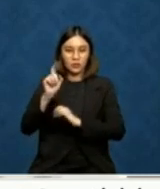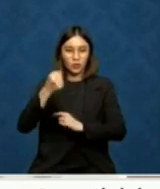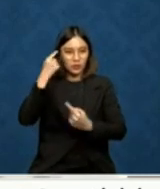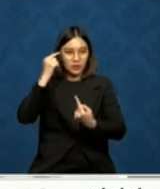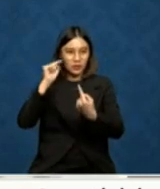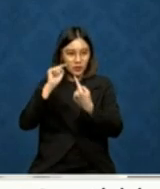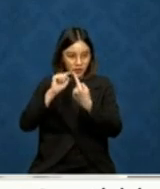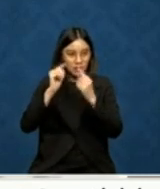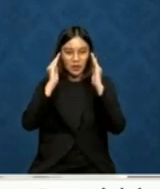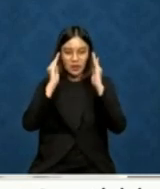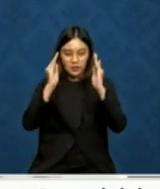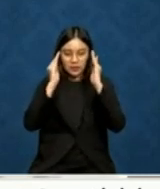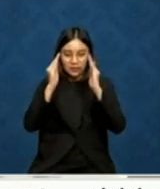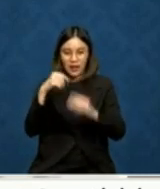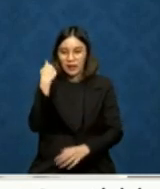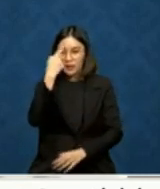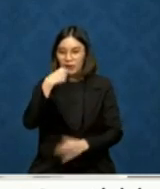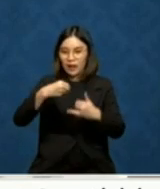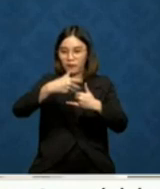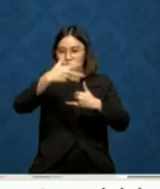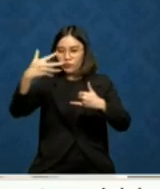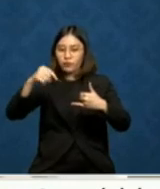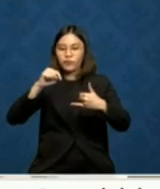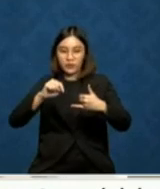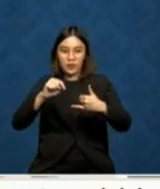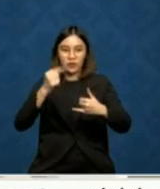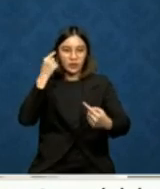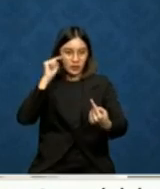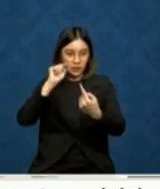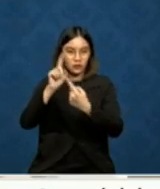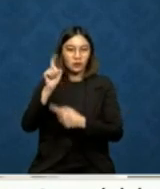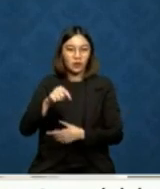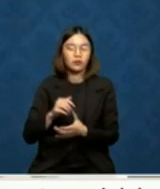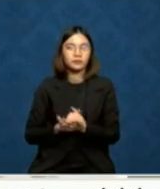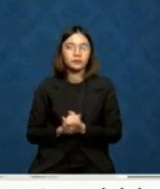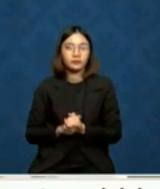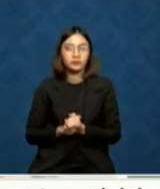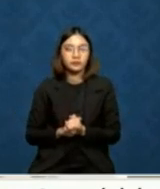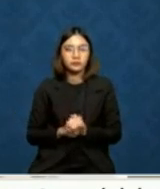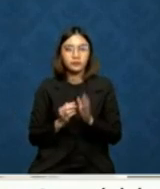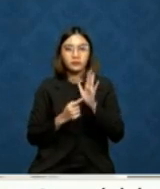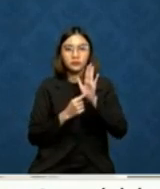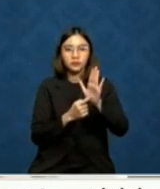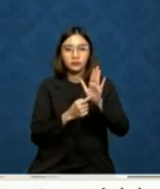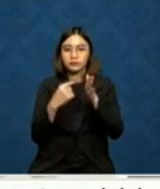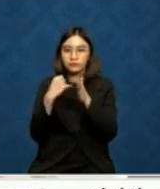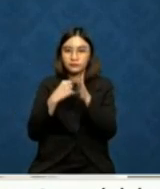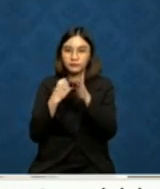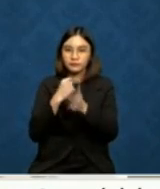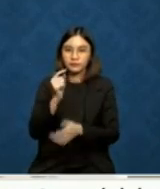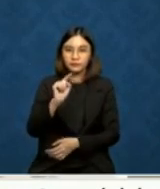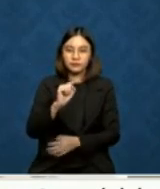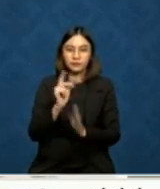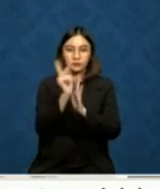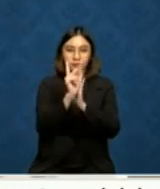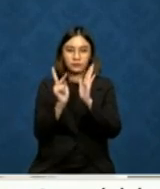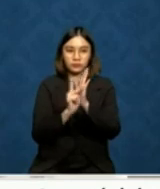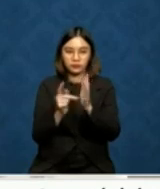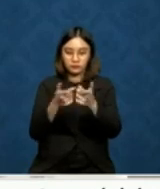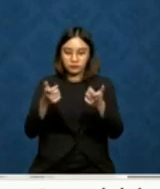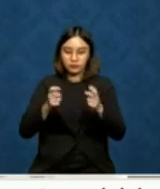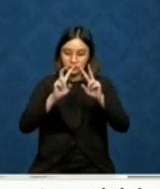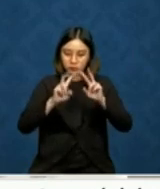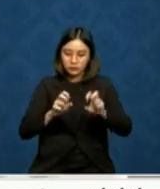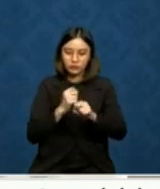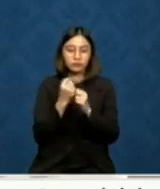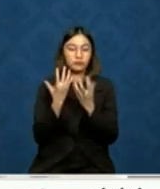เจตจำนงของบุคคลผู้มีความหลากหลายทางเพศค่ะท่านจะยกตัวอย่างง่ายๆนะคะกฎหมายจะตีความอย่